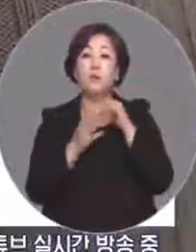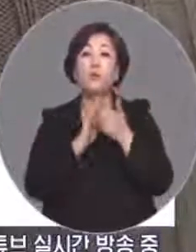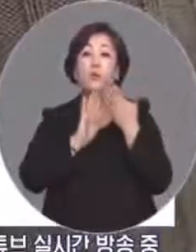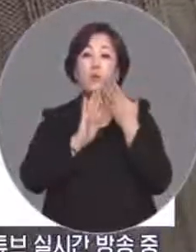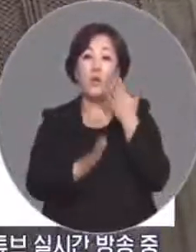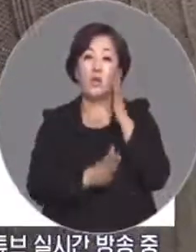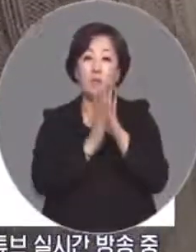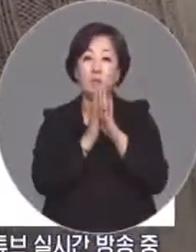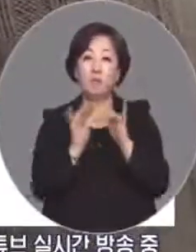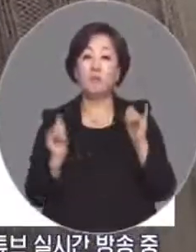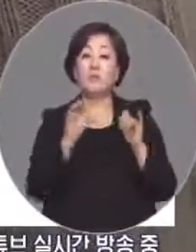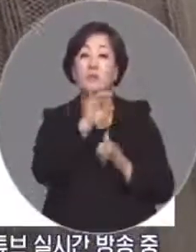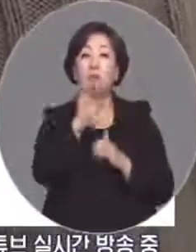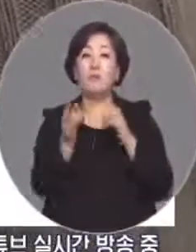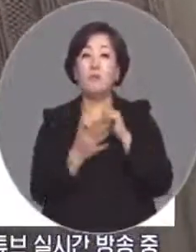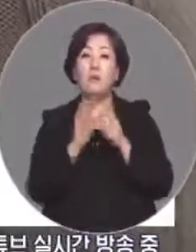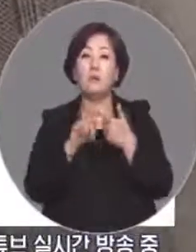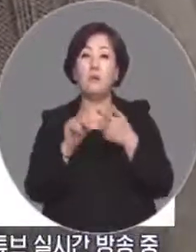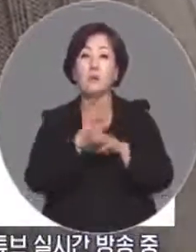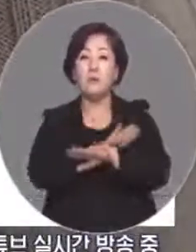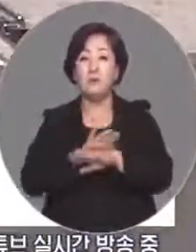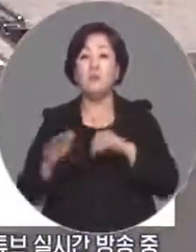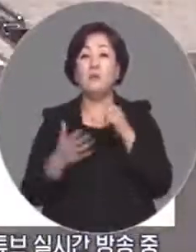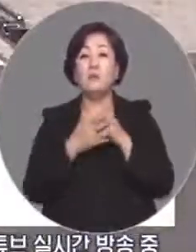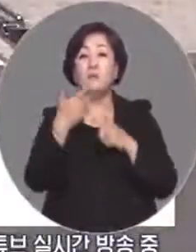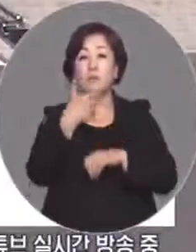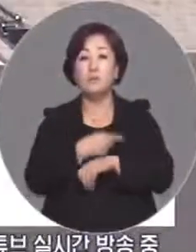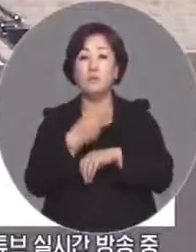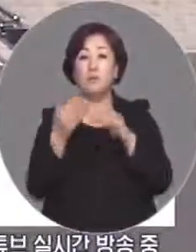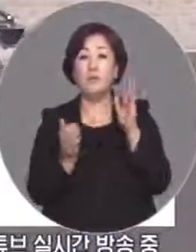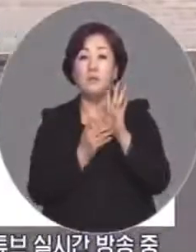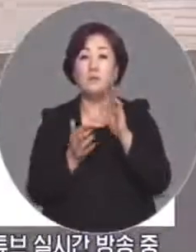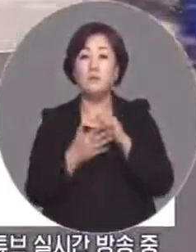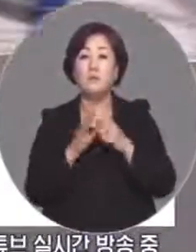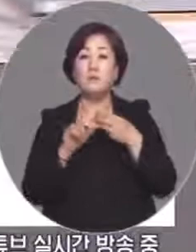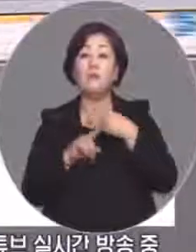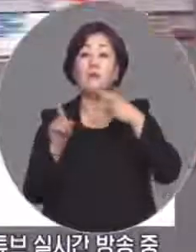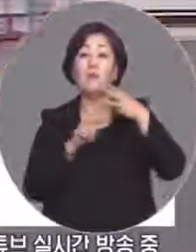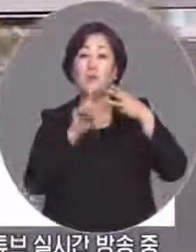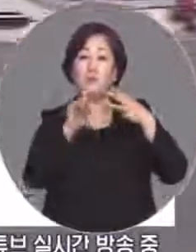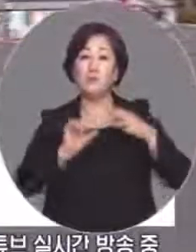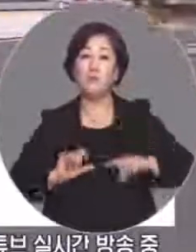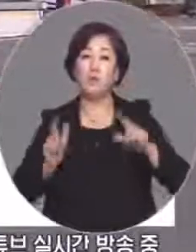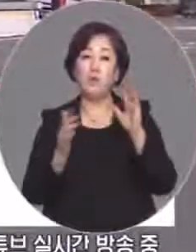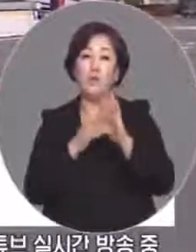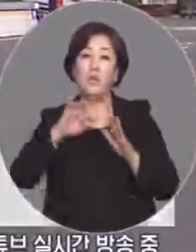향후 시민들을 대상으로 원활한 백신 접종을 위해 다음 달 15일 중구